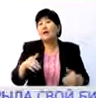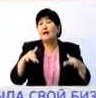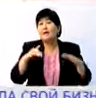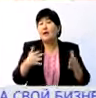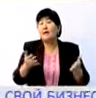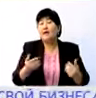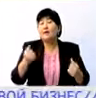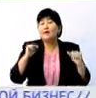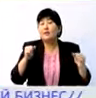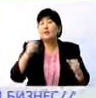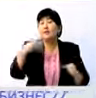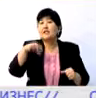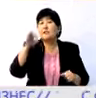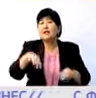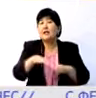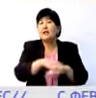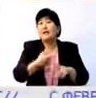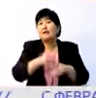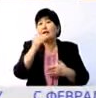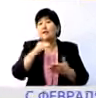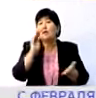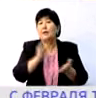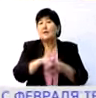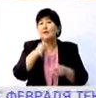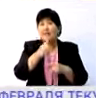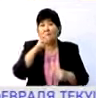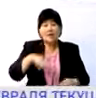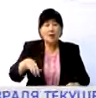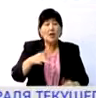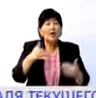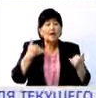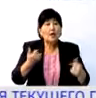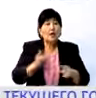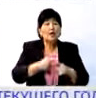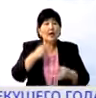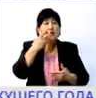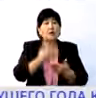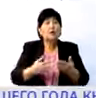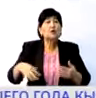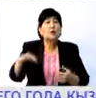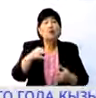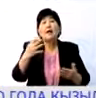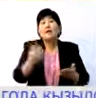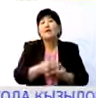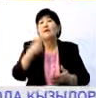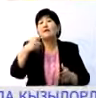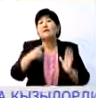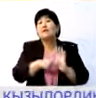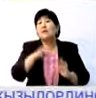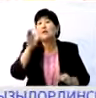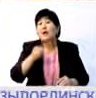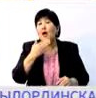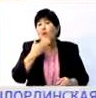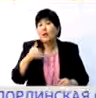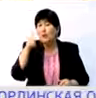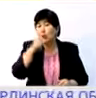спорт 30% населения. Такая задача поставлена главой государства. На сегодня данный показатель в области достиг 27%. В